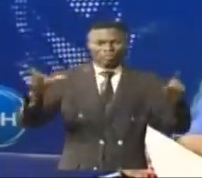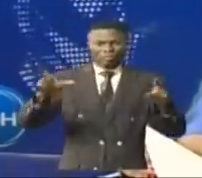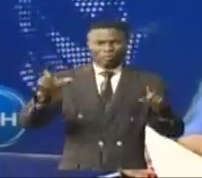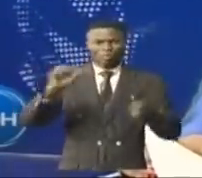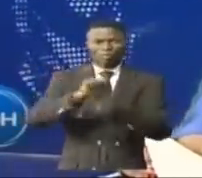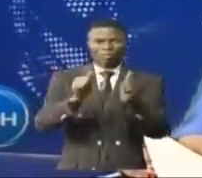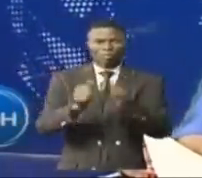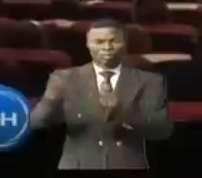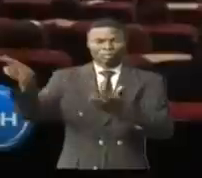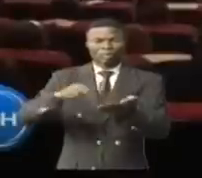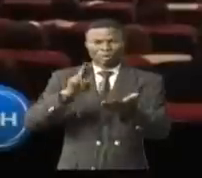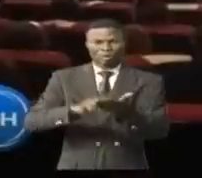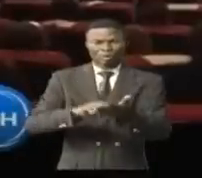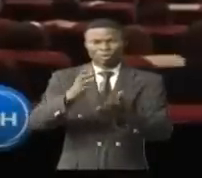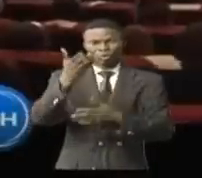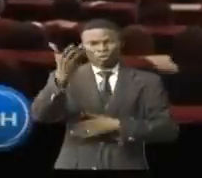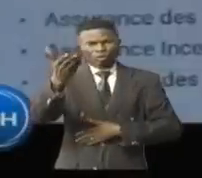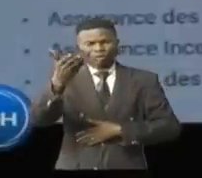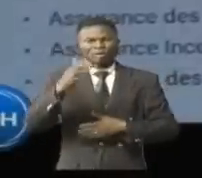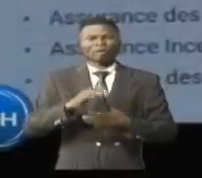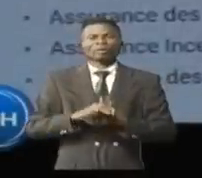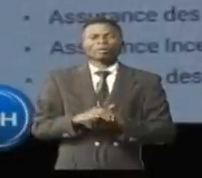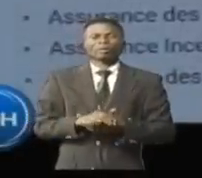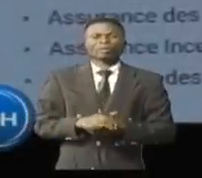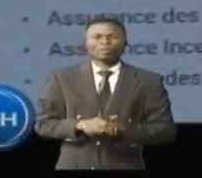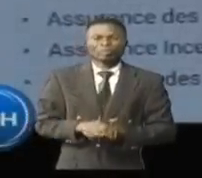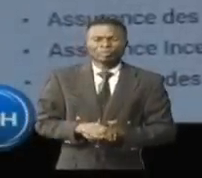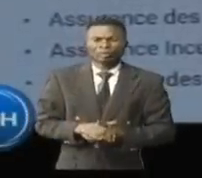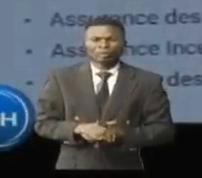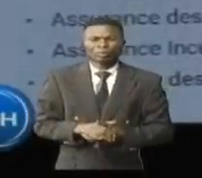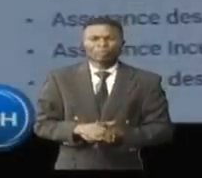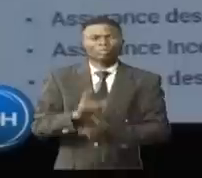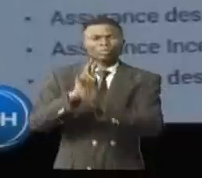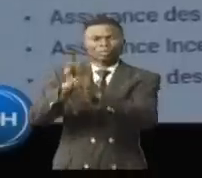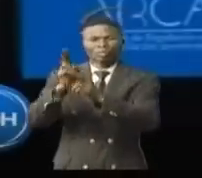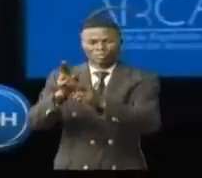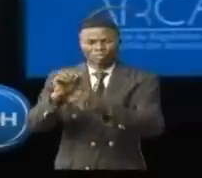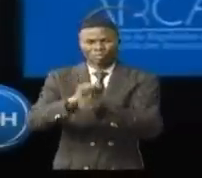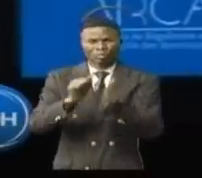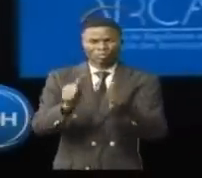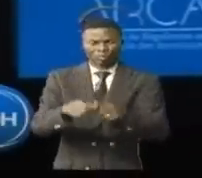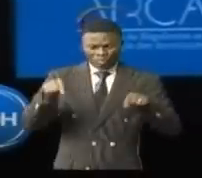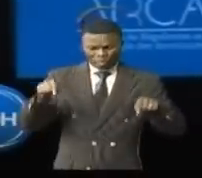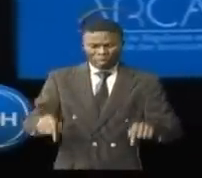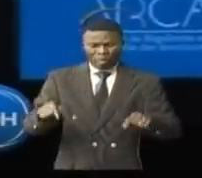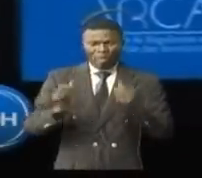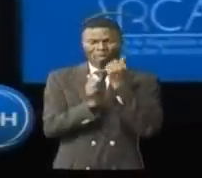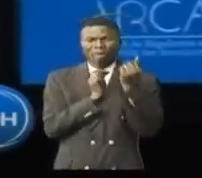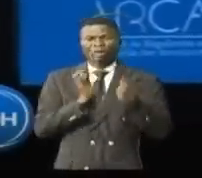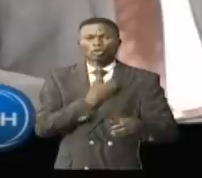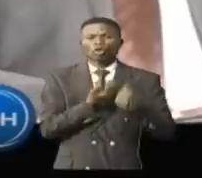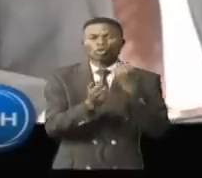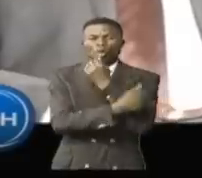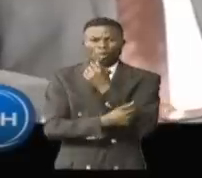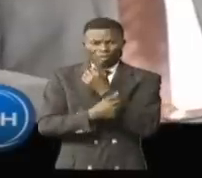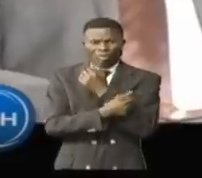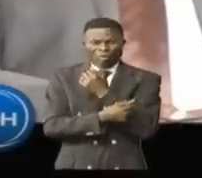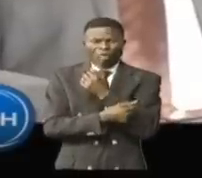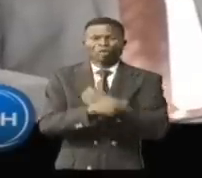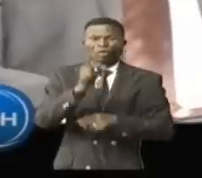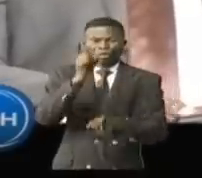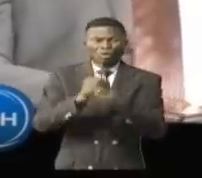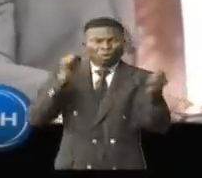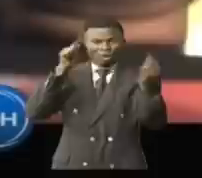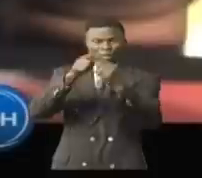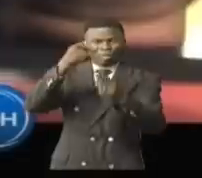des assurances. Faire un état des lieux du secteur des assurances en République démocratique du Congo, c'est évidemment